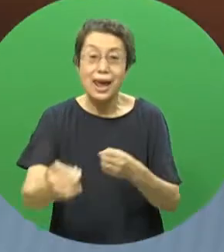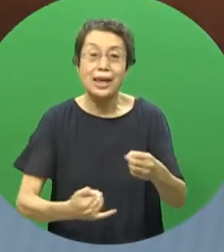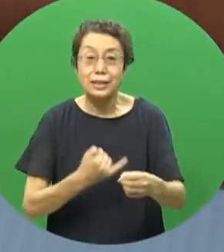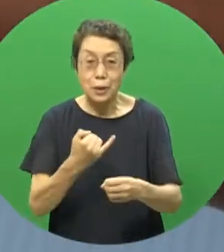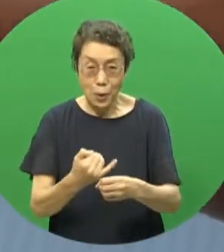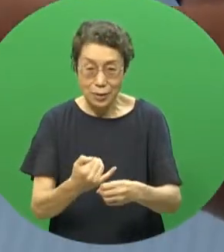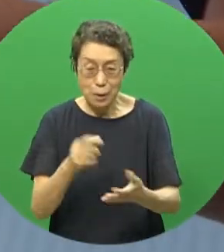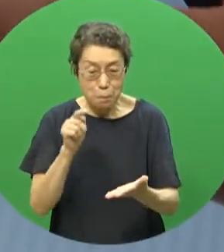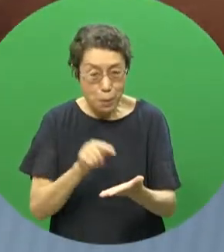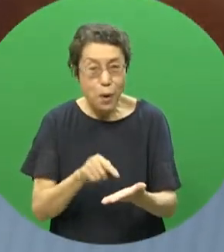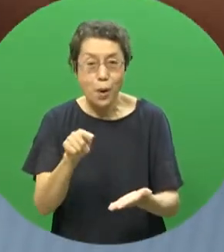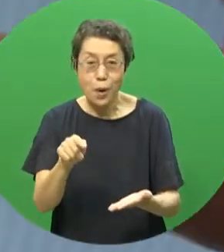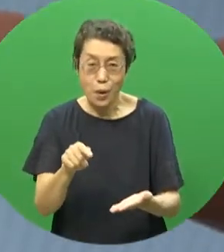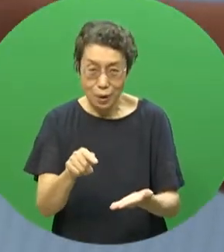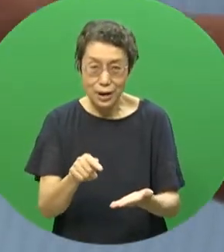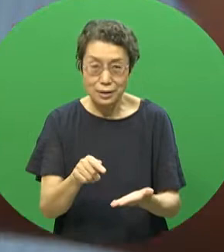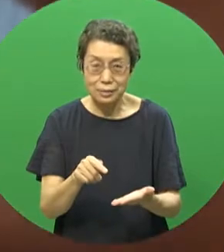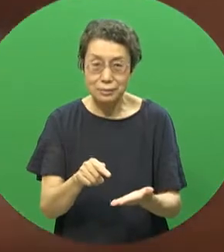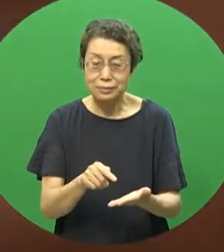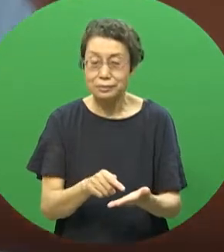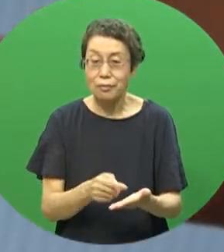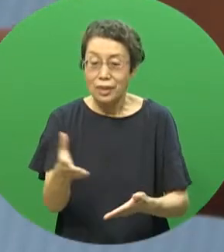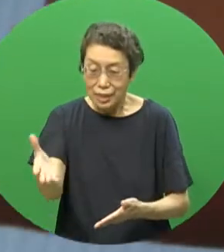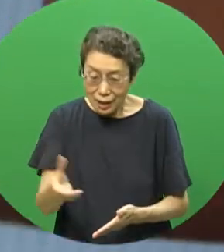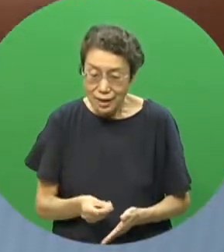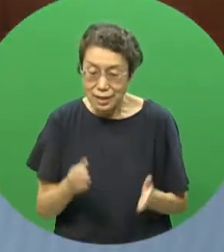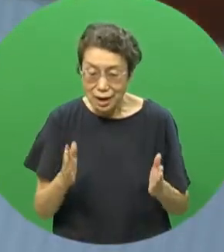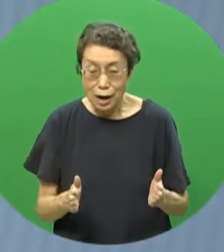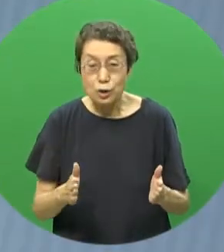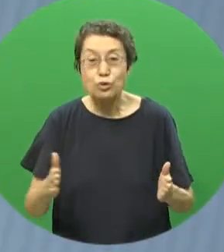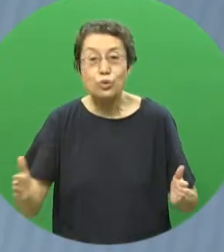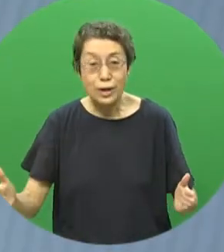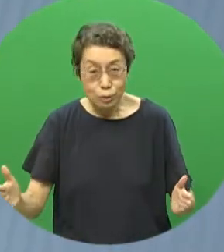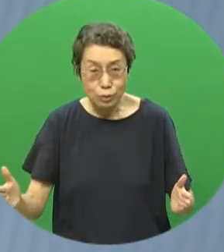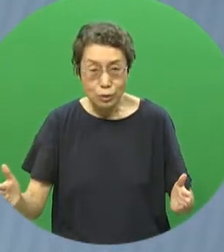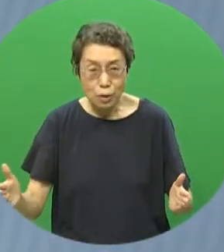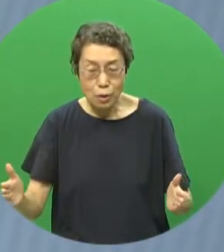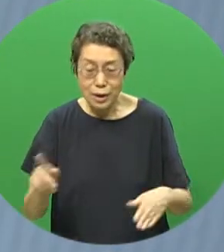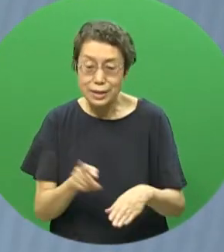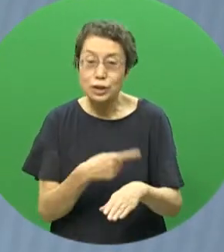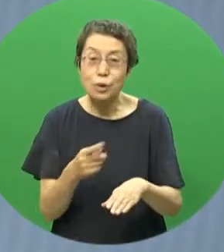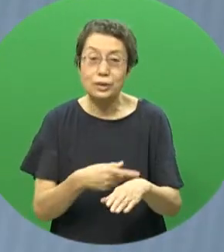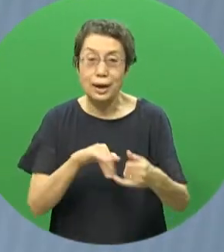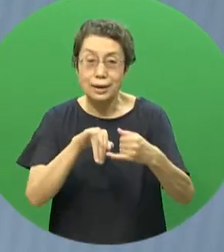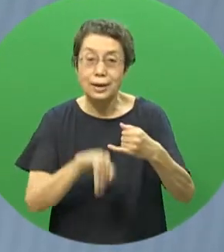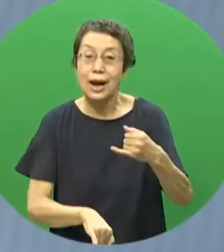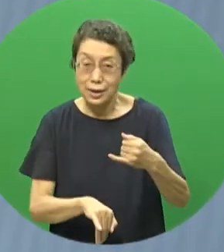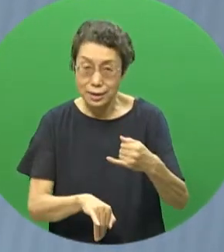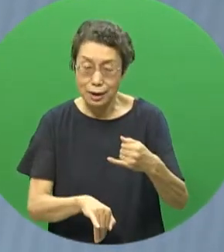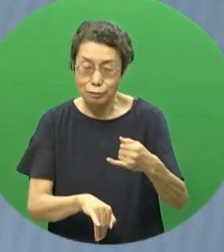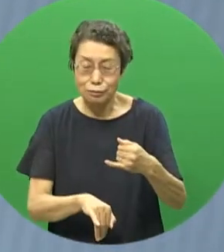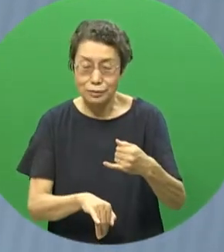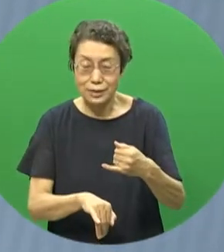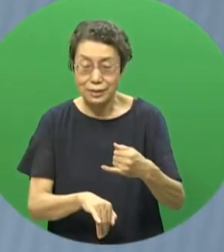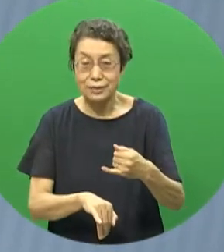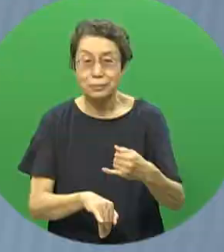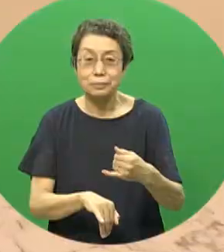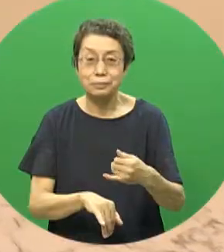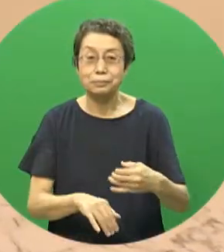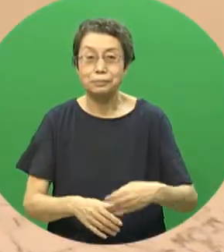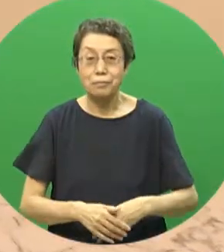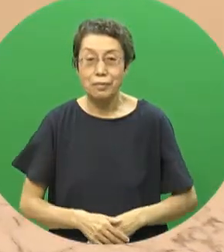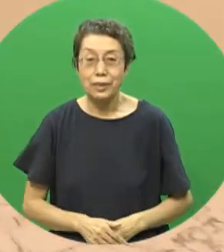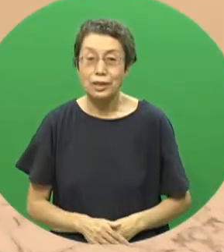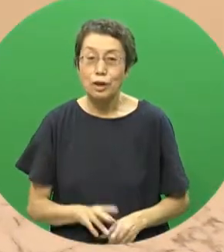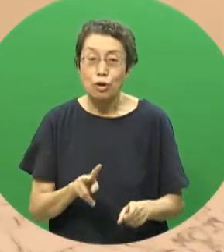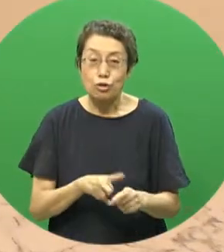返却。また貸し出し期間を過ぎると自動返却されるので返却し忘れることもありません。